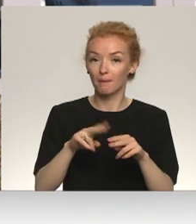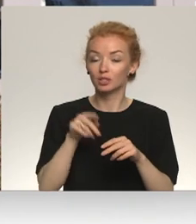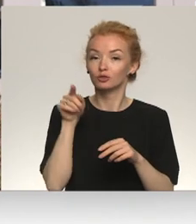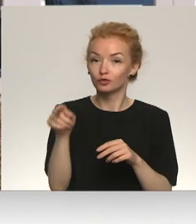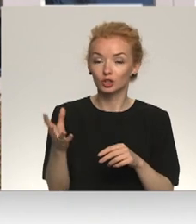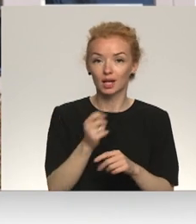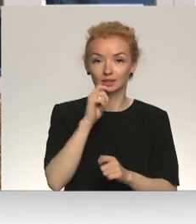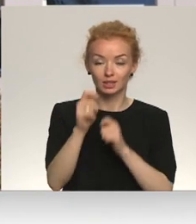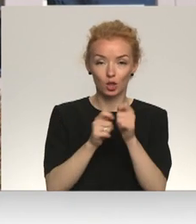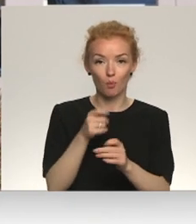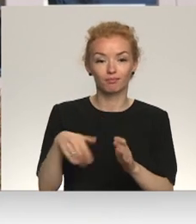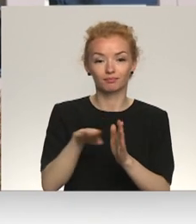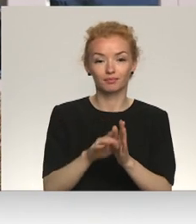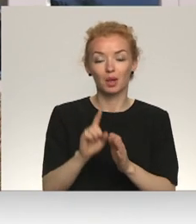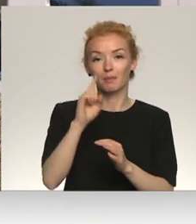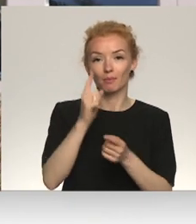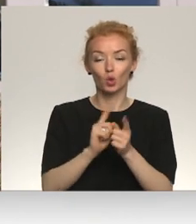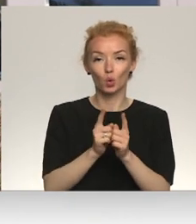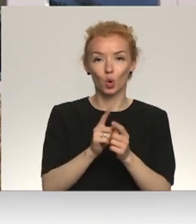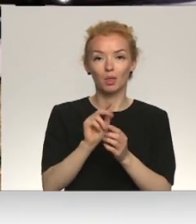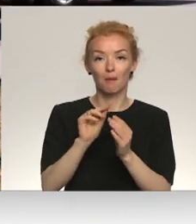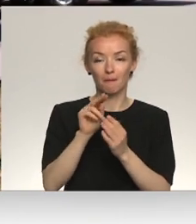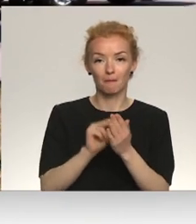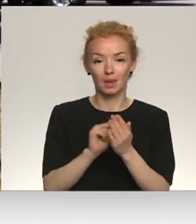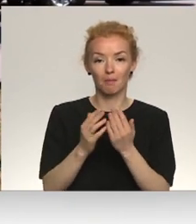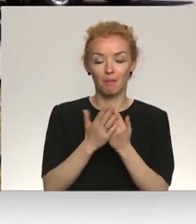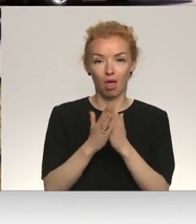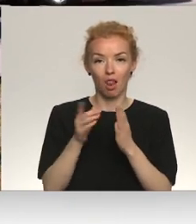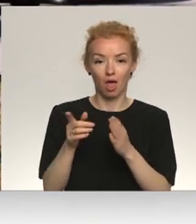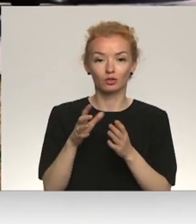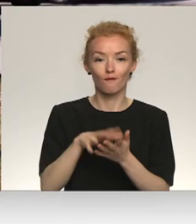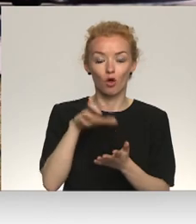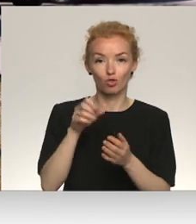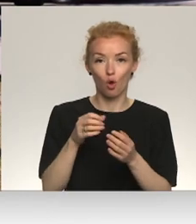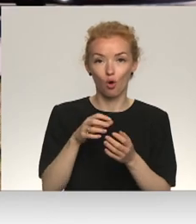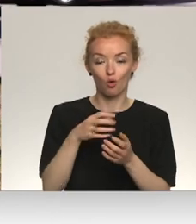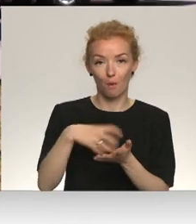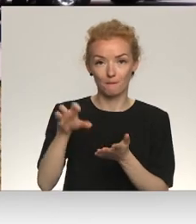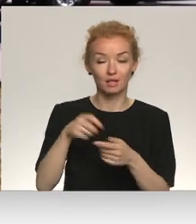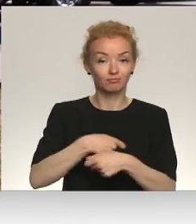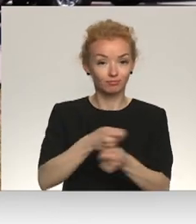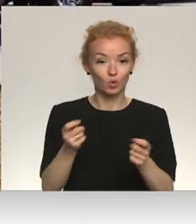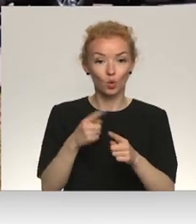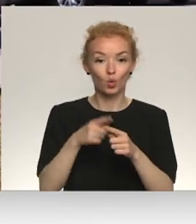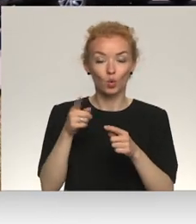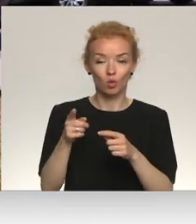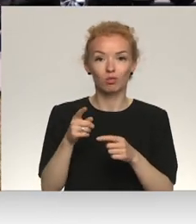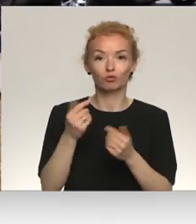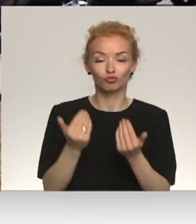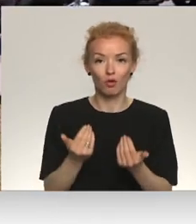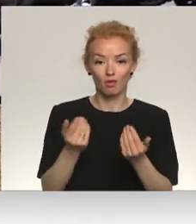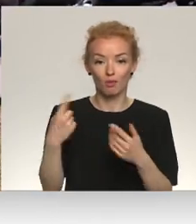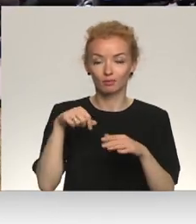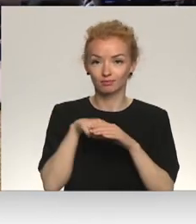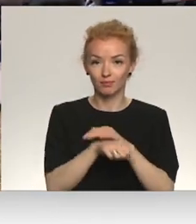ar ziedojumu piedalījās pirmās tulkotās Bībeles fotokopijas izdošanā. Un iespaidīgā izmēra eksemplāru mācītāju šobrīd